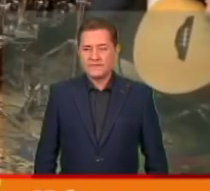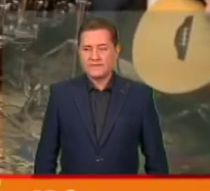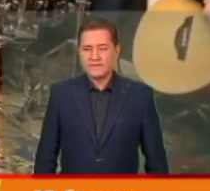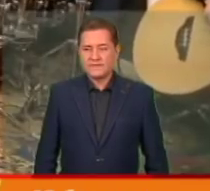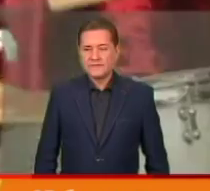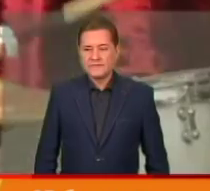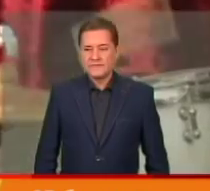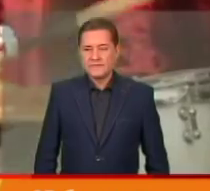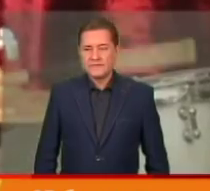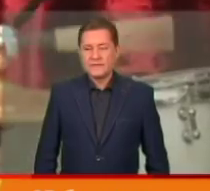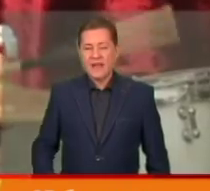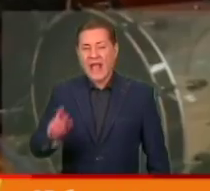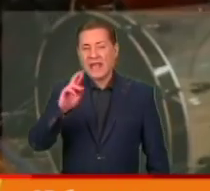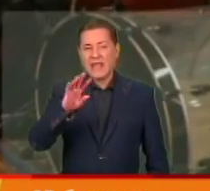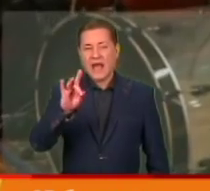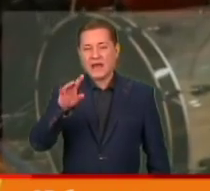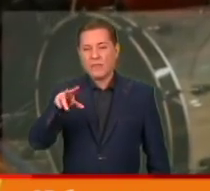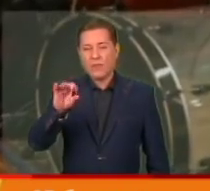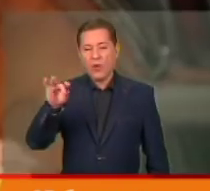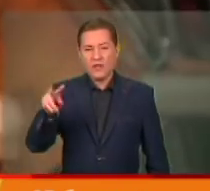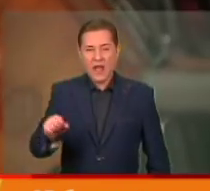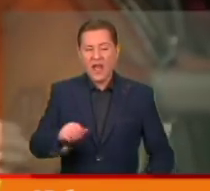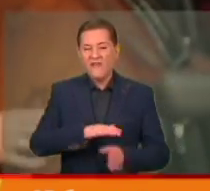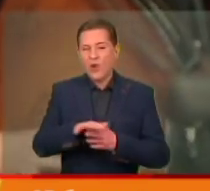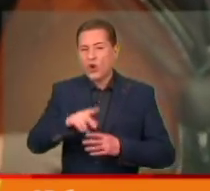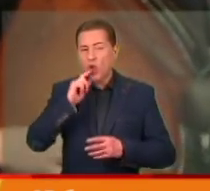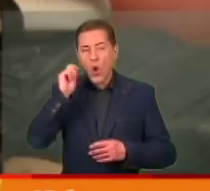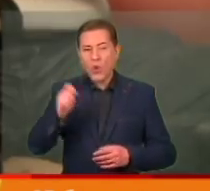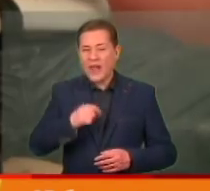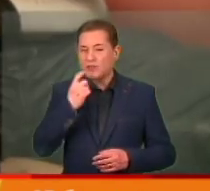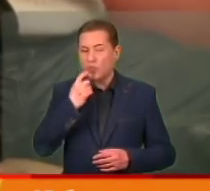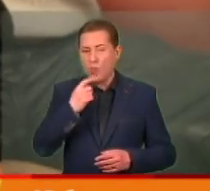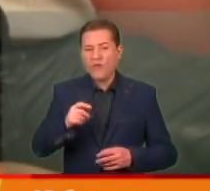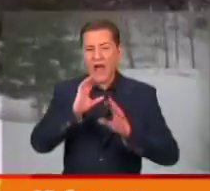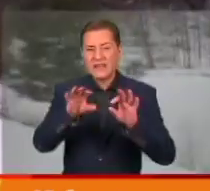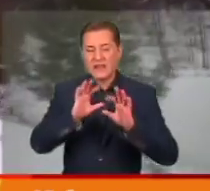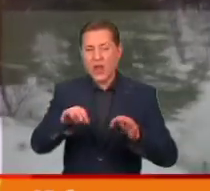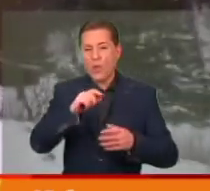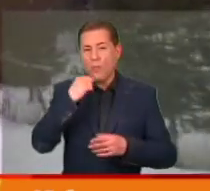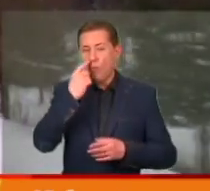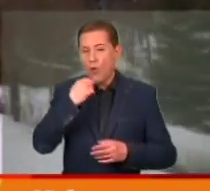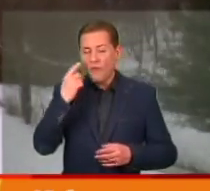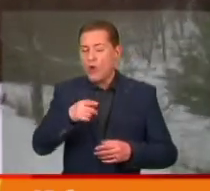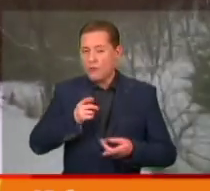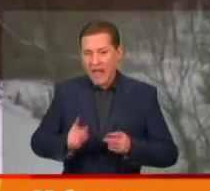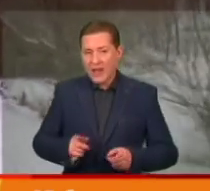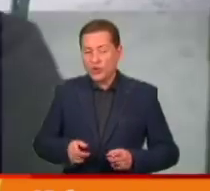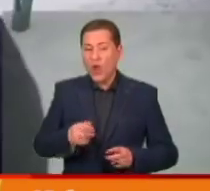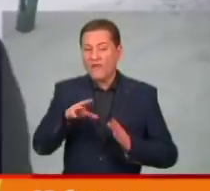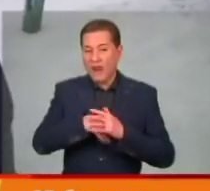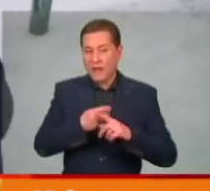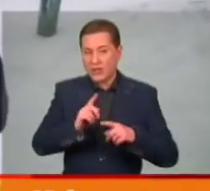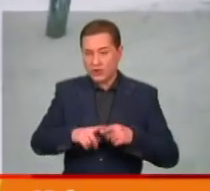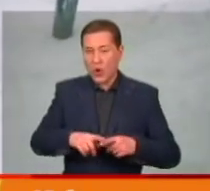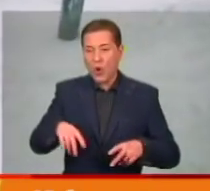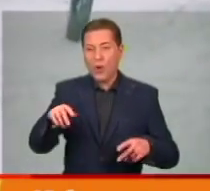над Акерманом. Ярмола виконує Міцкевича українською, а декламує мовою оригіналу в рамках цього ж проекту